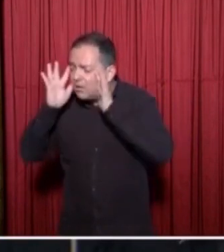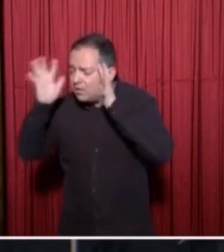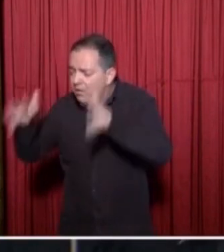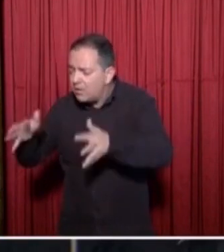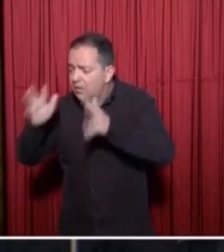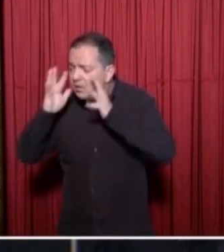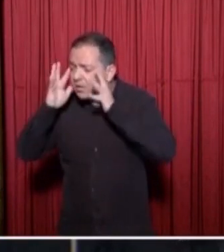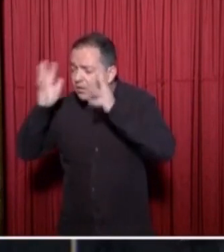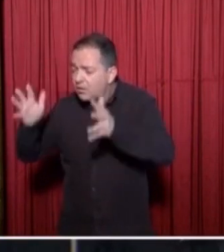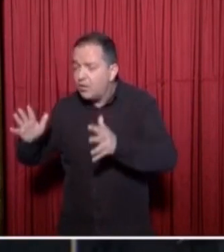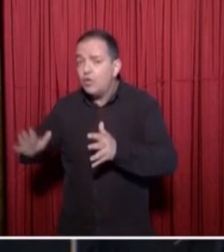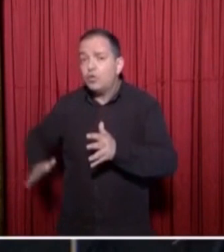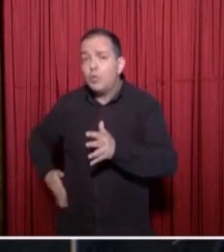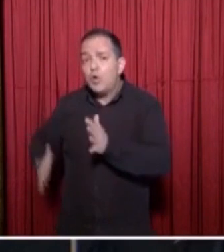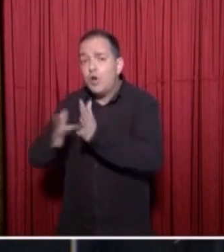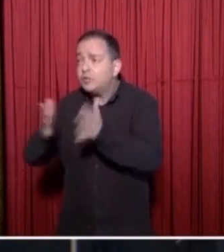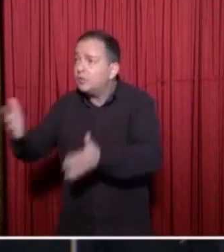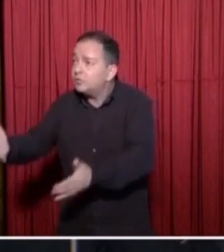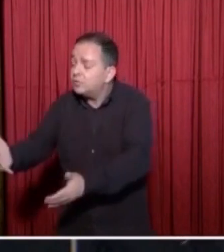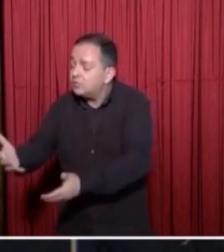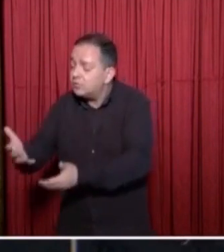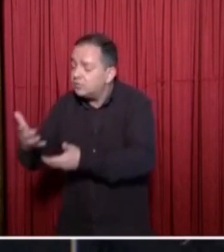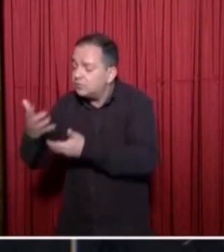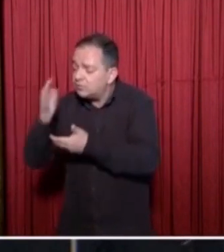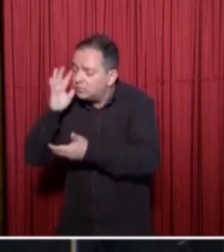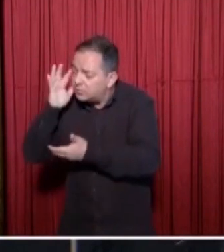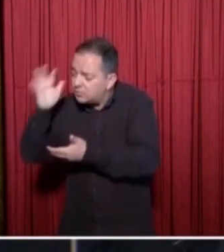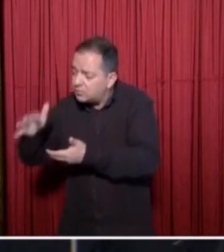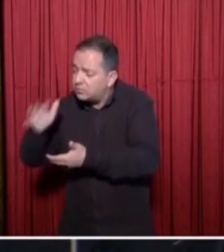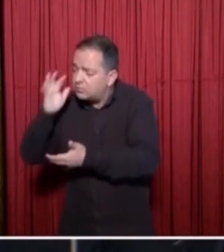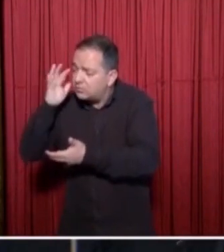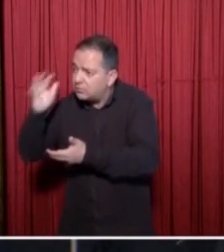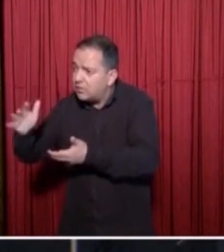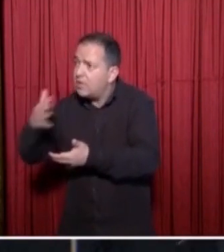προχέουσαν πως Ιησούς ότι τον πάθος